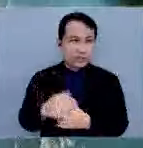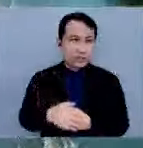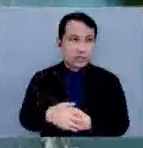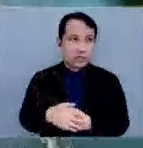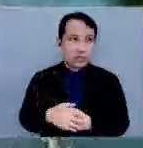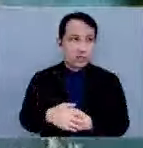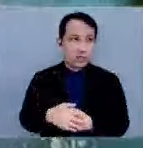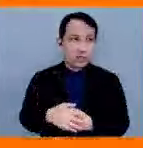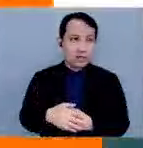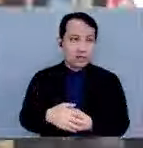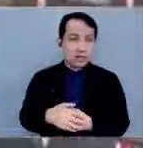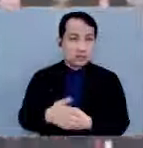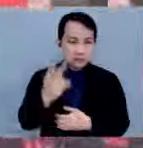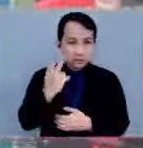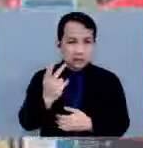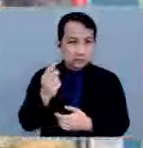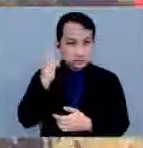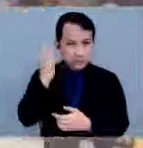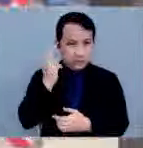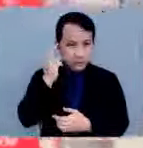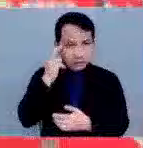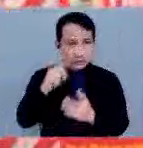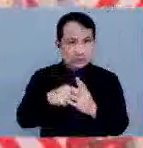ang sanhi ng apoy.